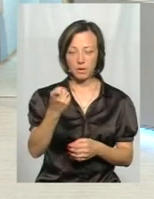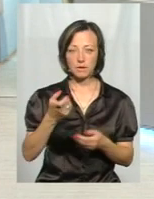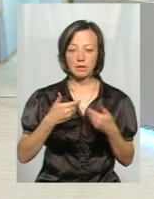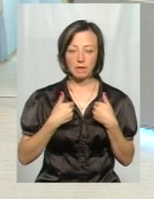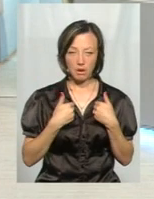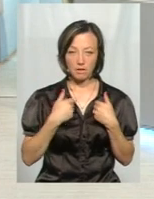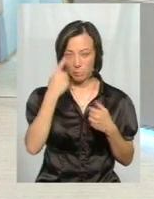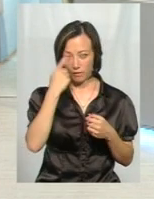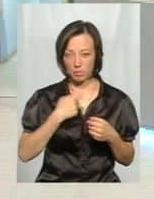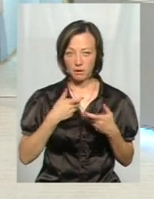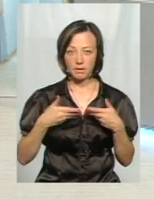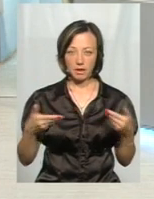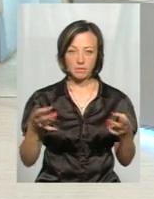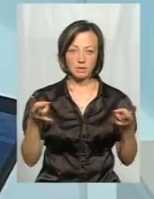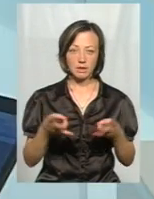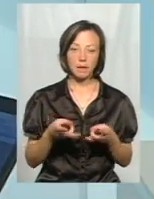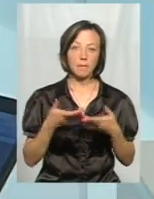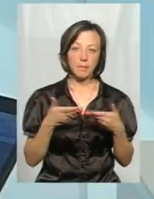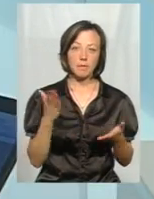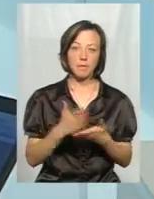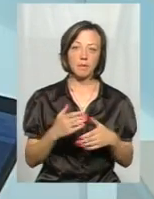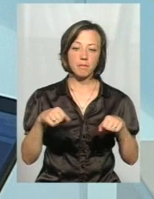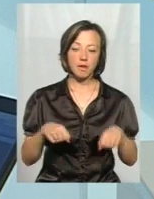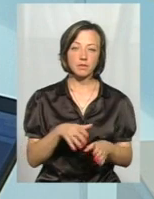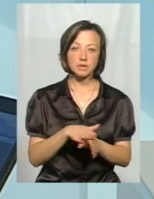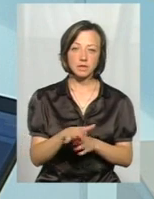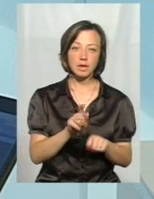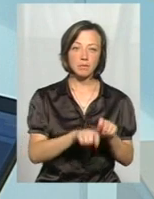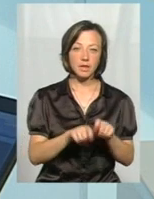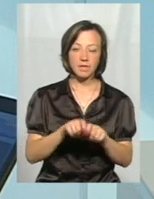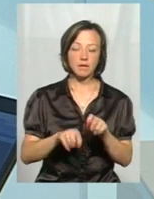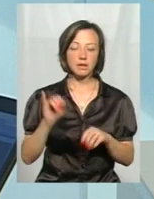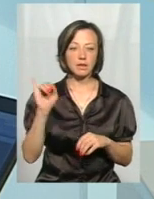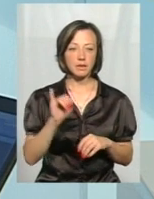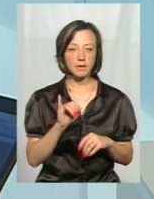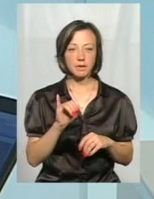як службу, тому що саме ми маємо право здійснювати і перевірки, і